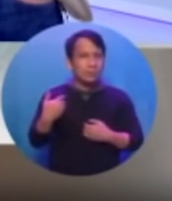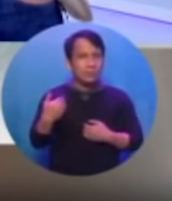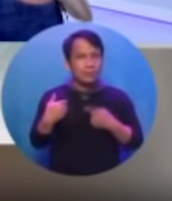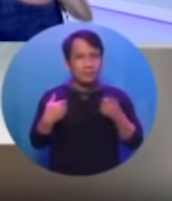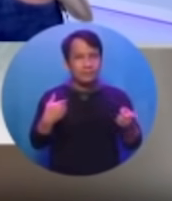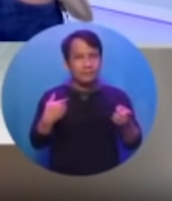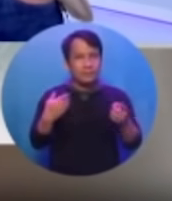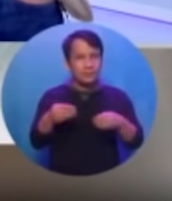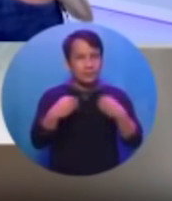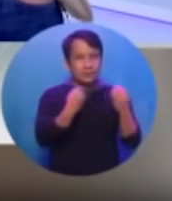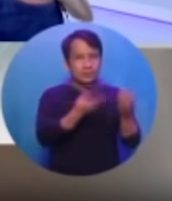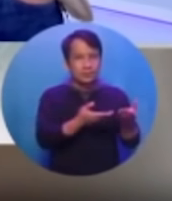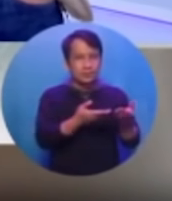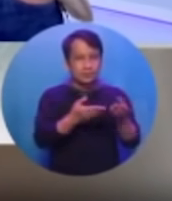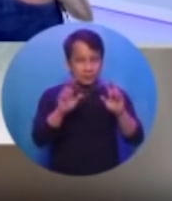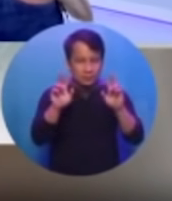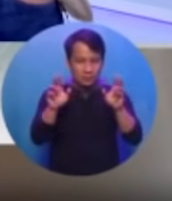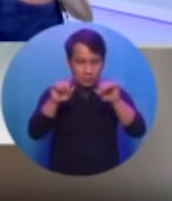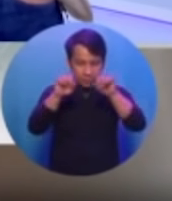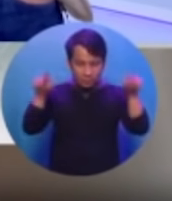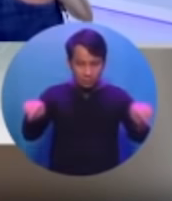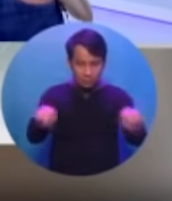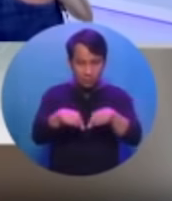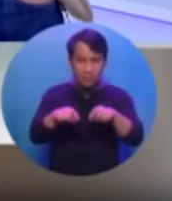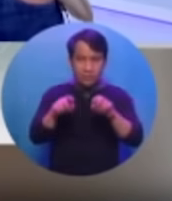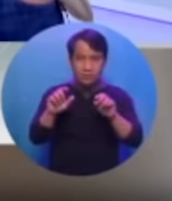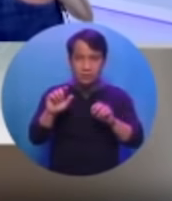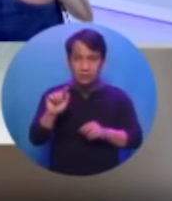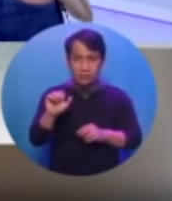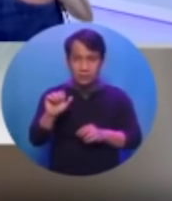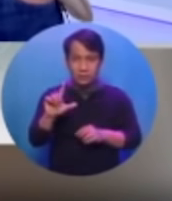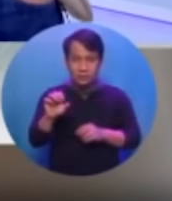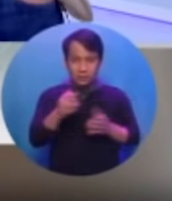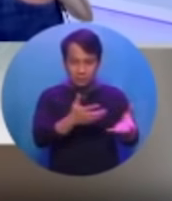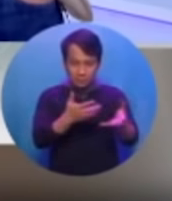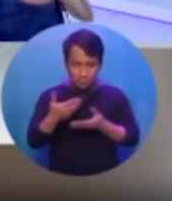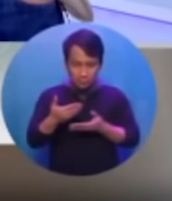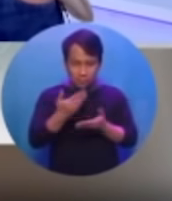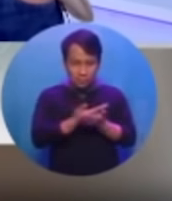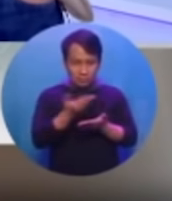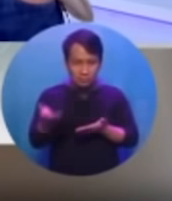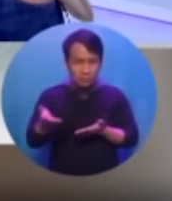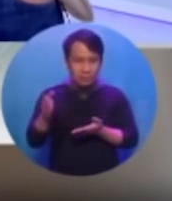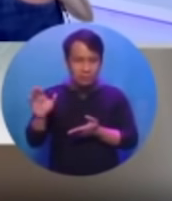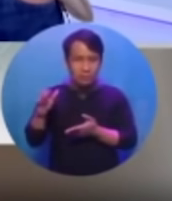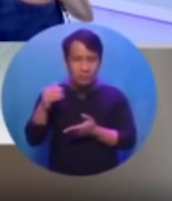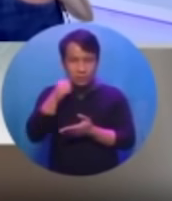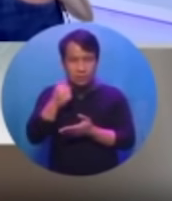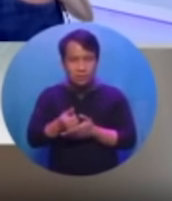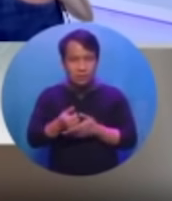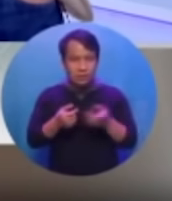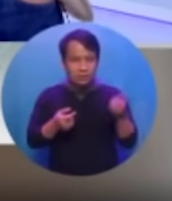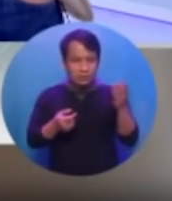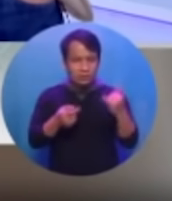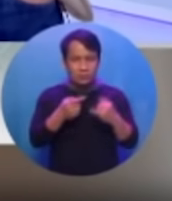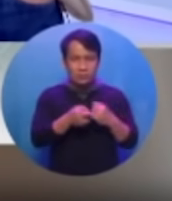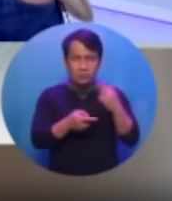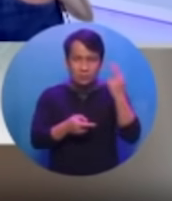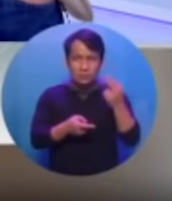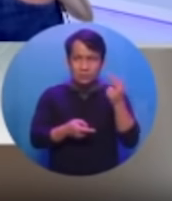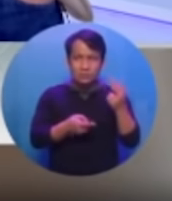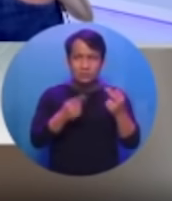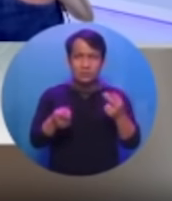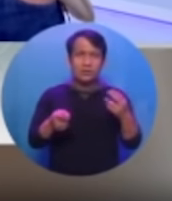po naibibigay yung titulo na gusto po nitong mag-asawa na nakabili. Okay. Dahil nga po, dahilan nga po